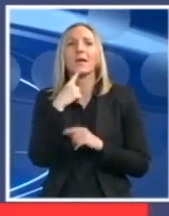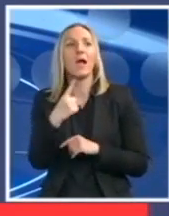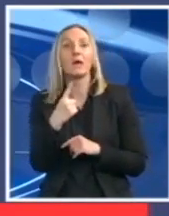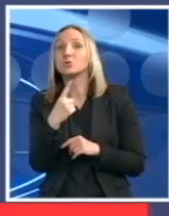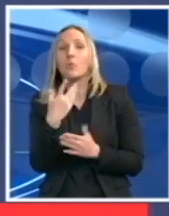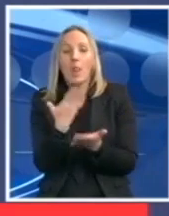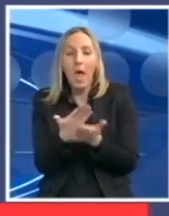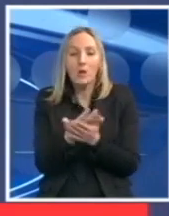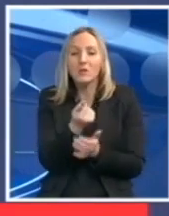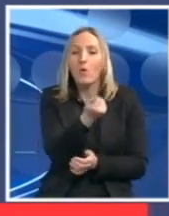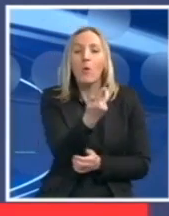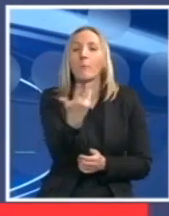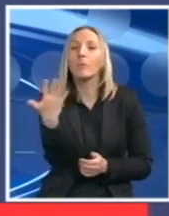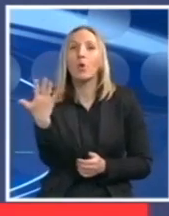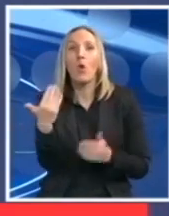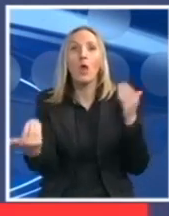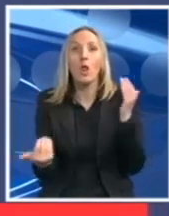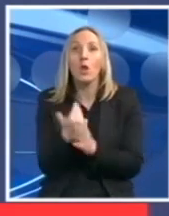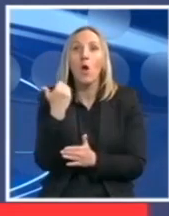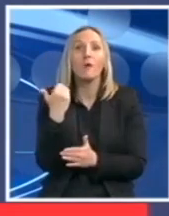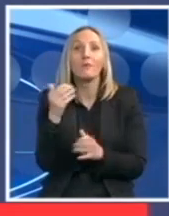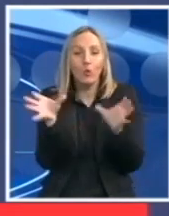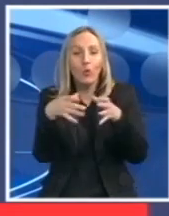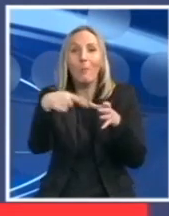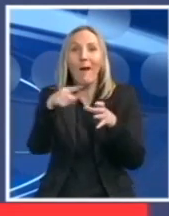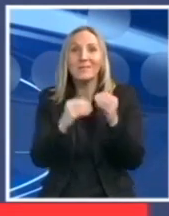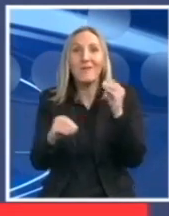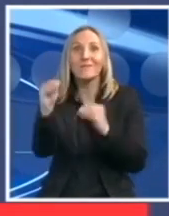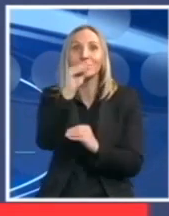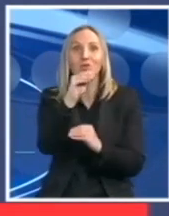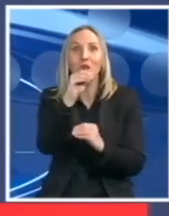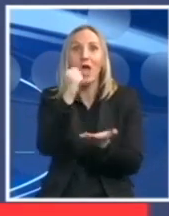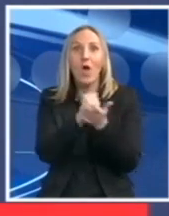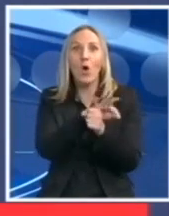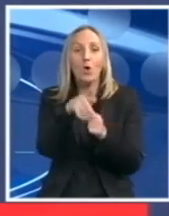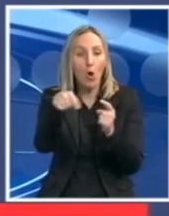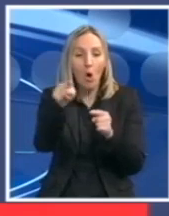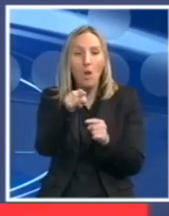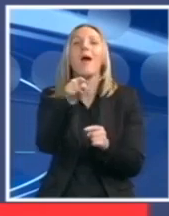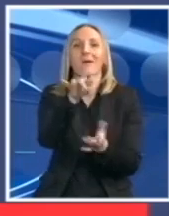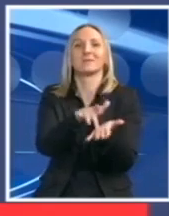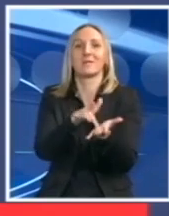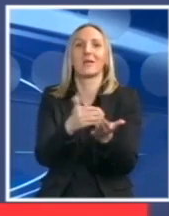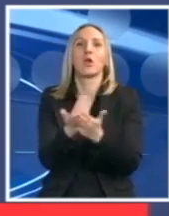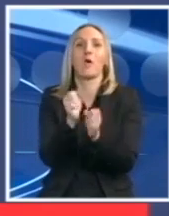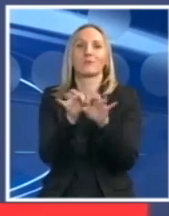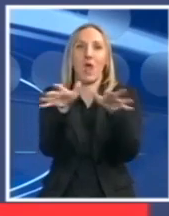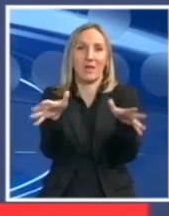na osnovu toga, nego na osnovu grupisanja i pojave više tih